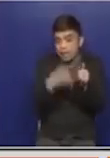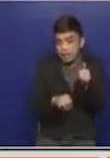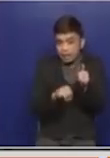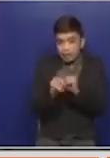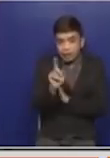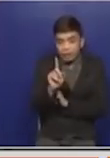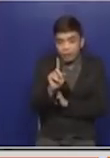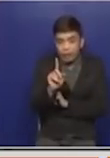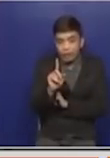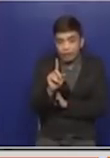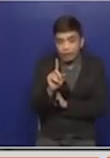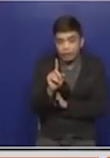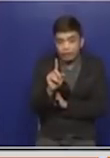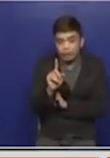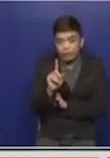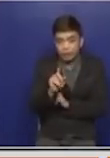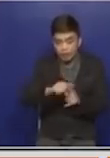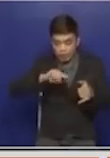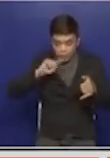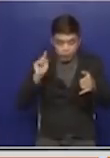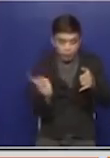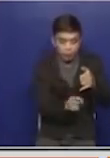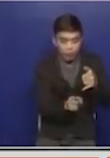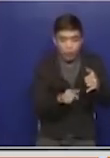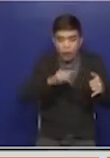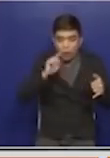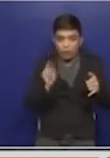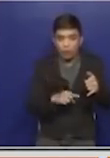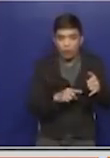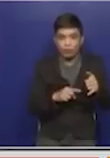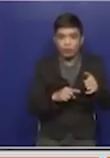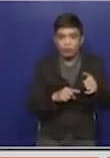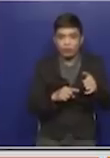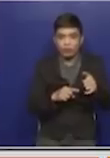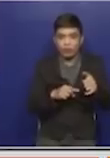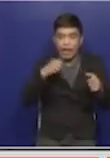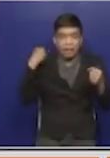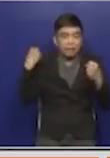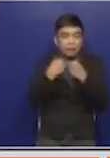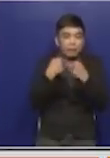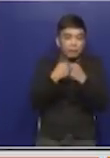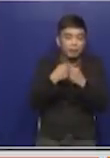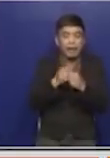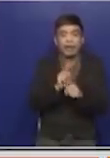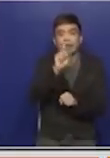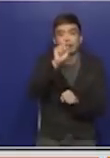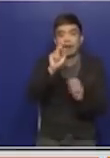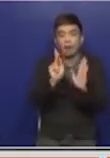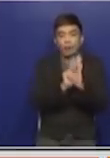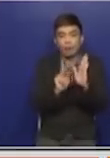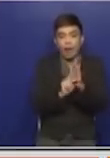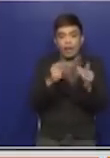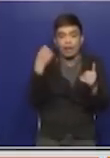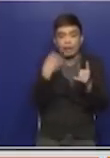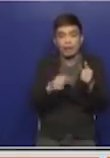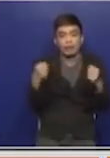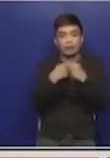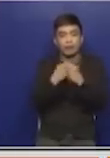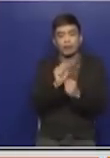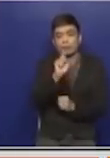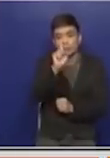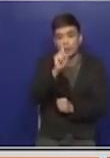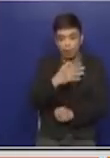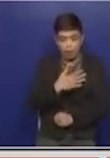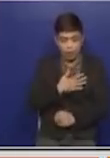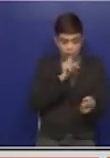ค่การลงโทษการทำร้ายร่างกายค่ะท่านได้มีโอกาสพูดคุยกับผู้หญิงข้ามเพศหลาย